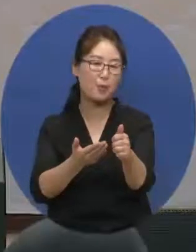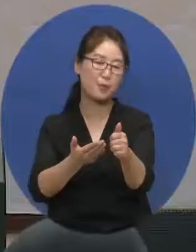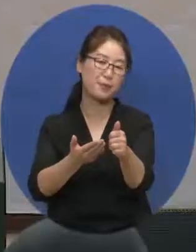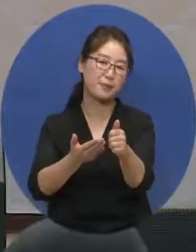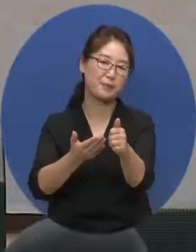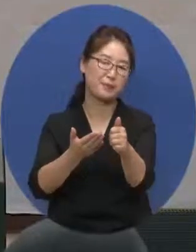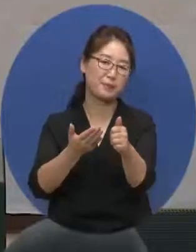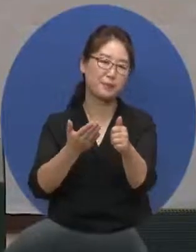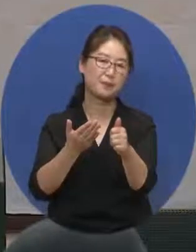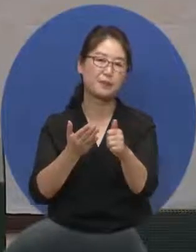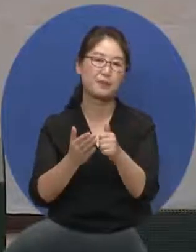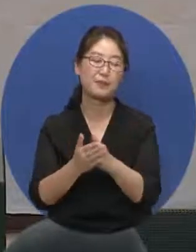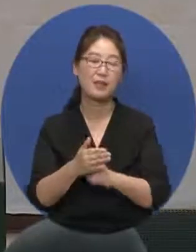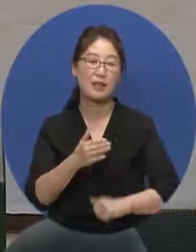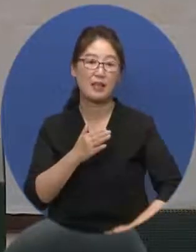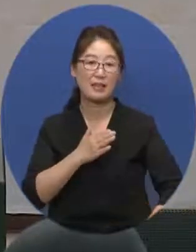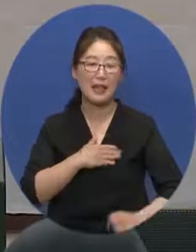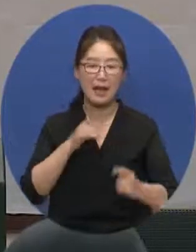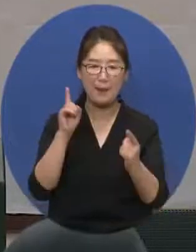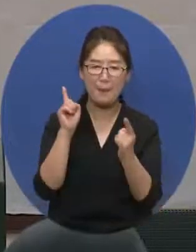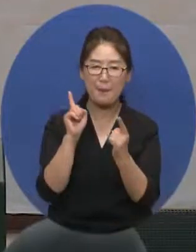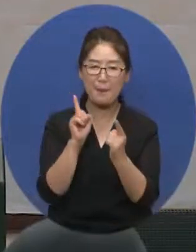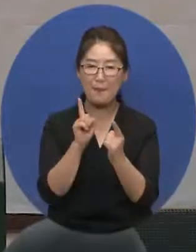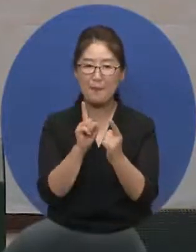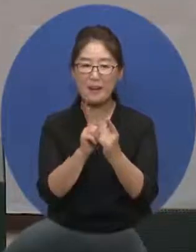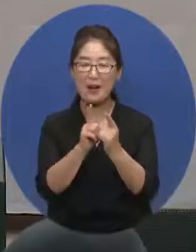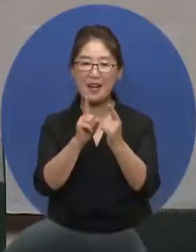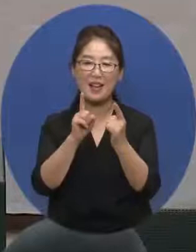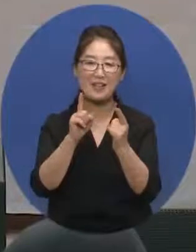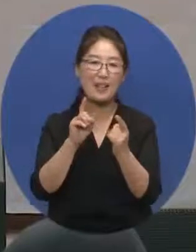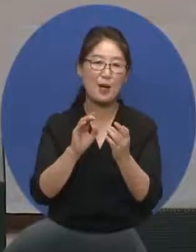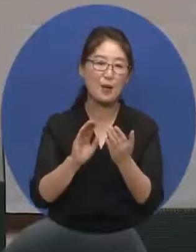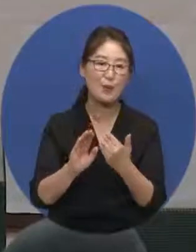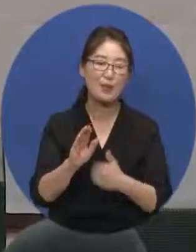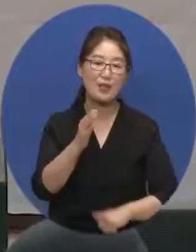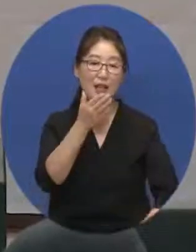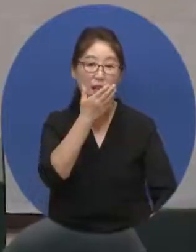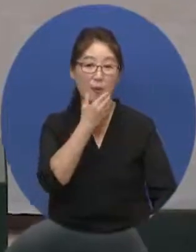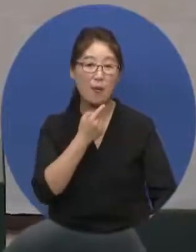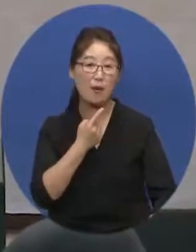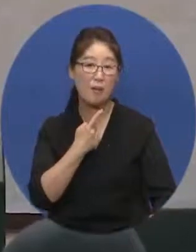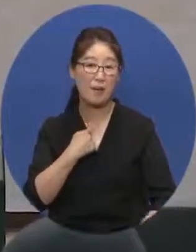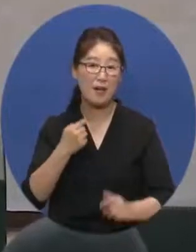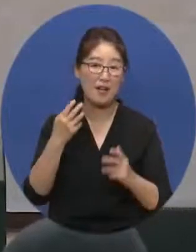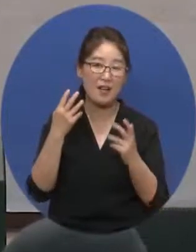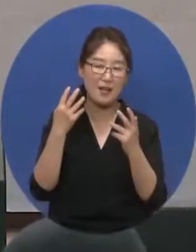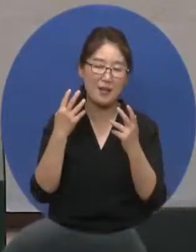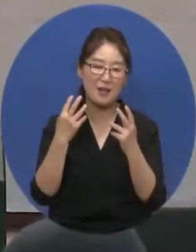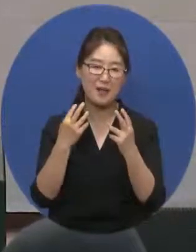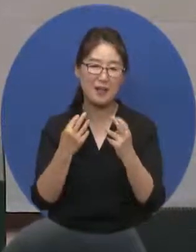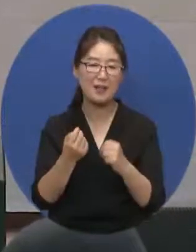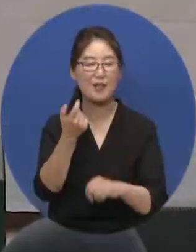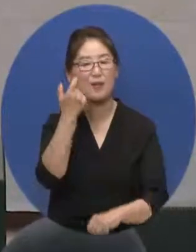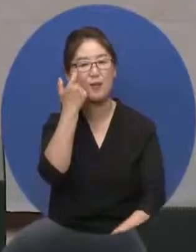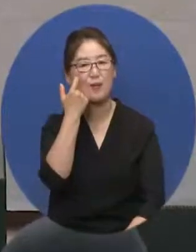물어보았다. 나를 만나 행복한 적 많은지.